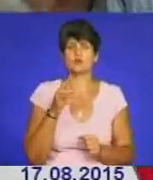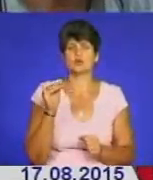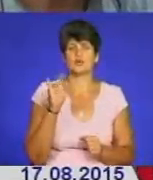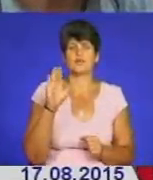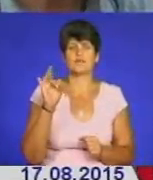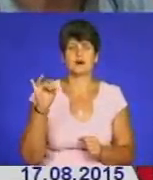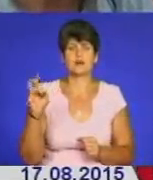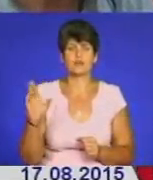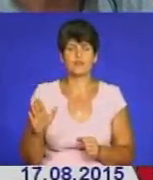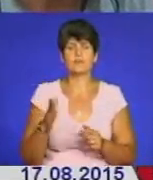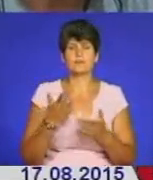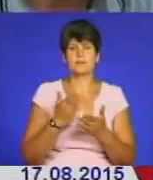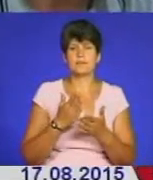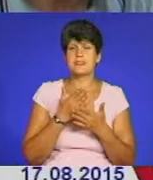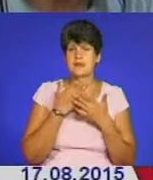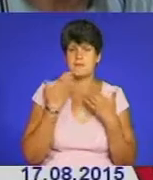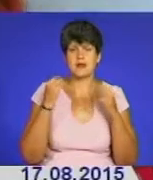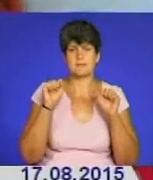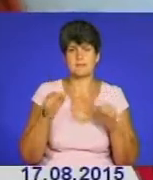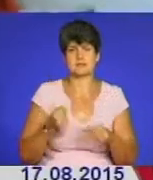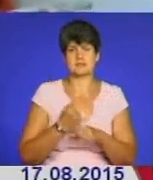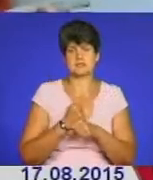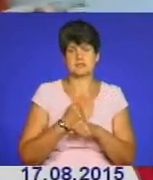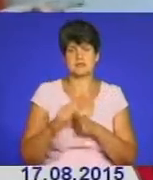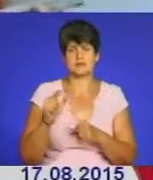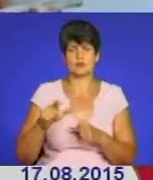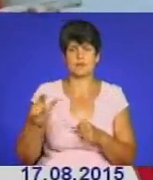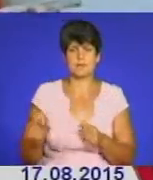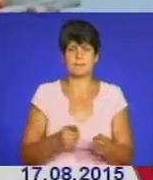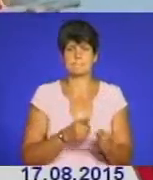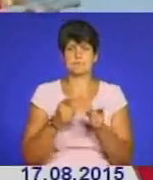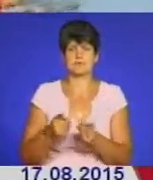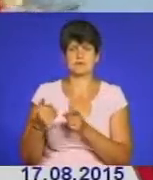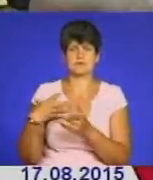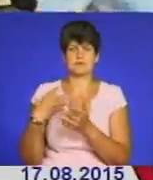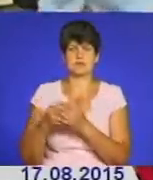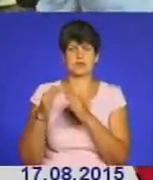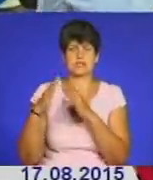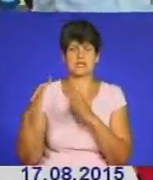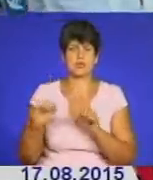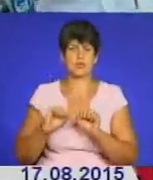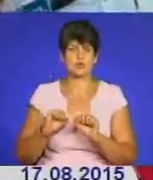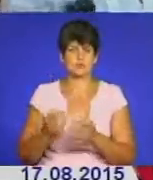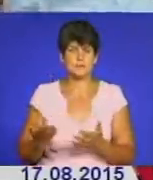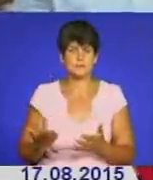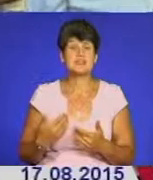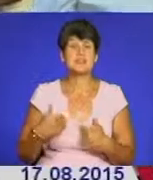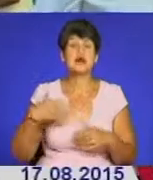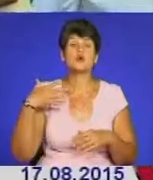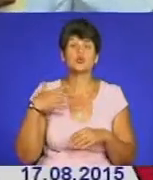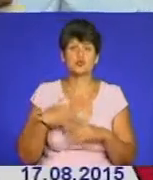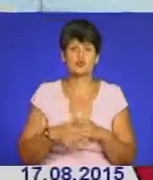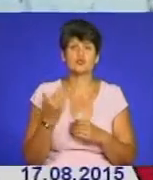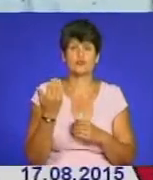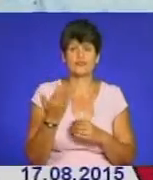власник кількох приміщень на ринку, не має права змушувати торговців переміщати свої кіоски. Я розумію, що ви є